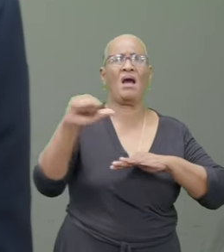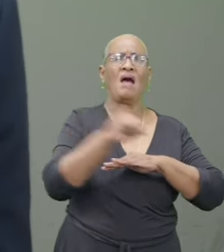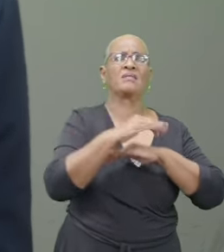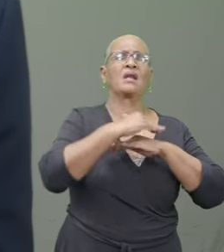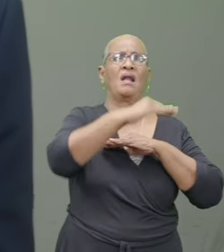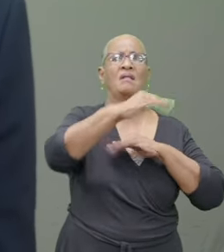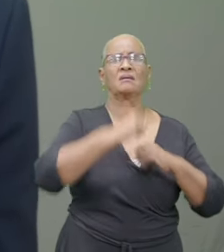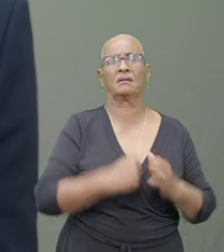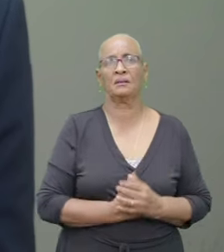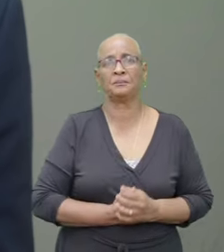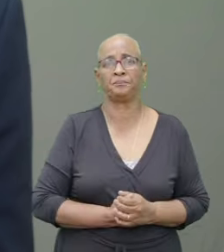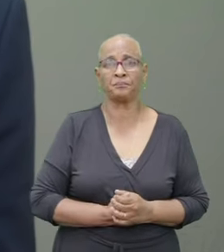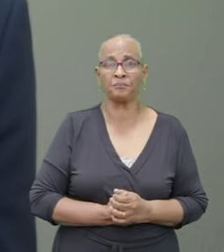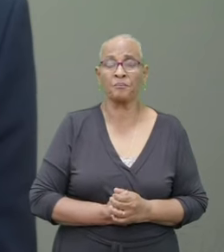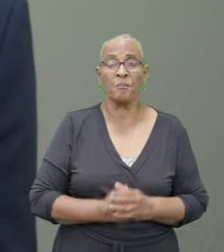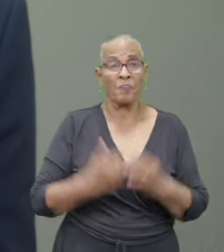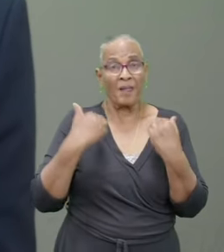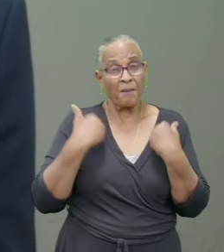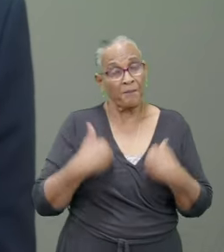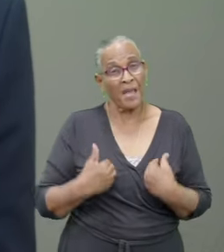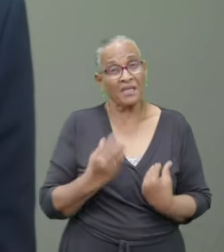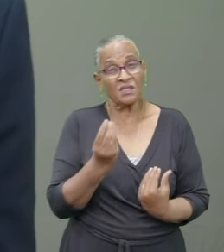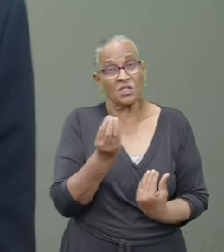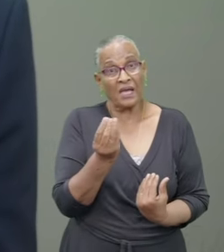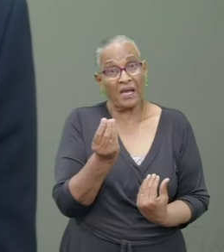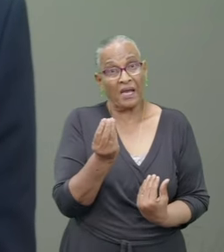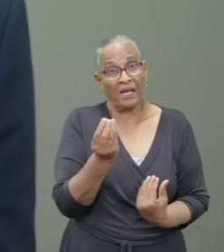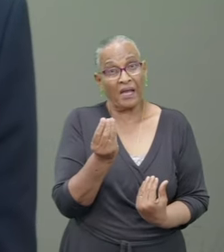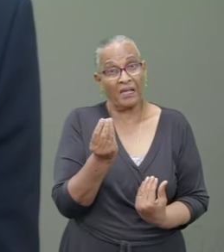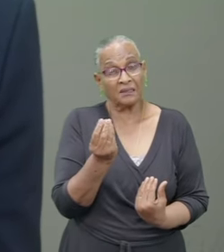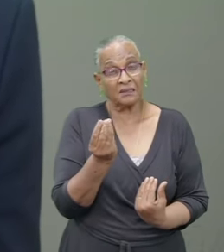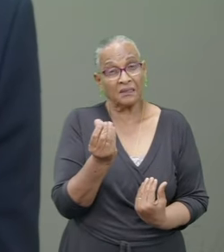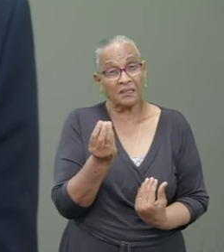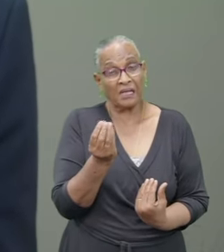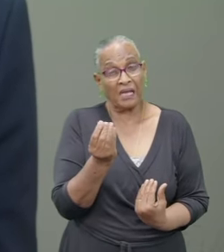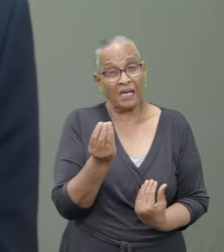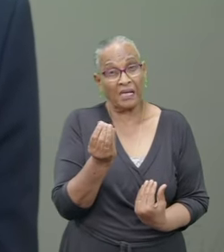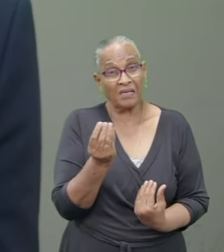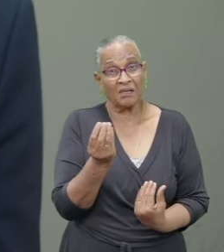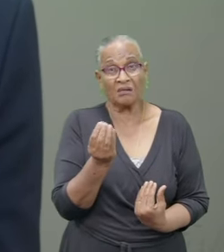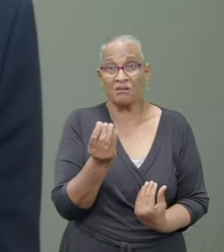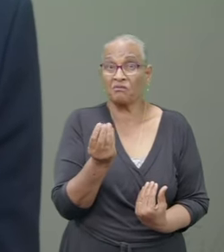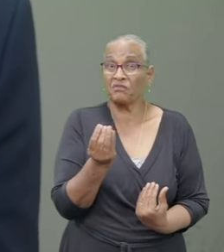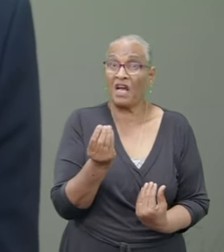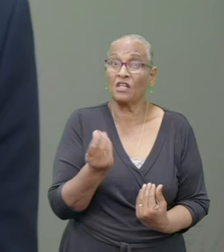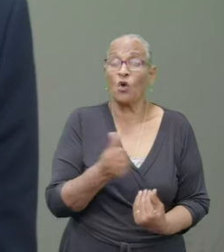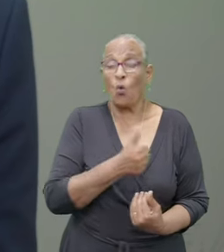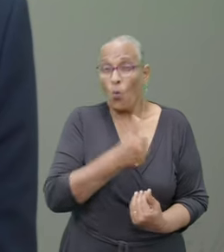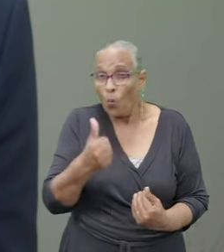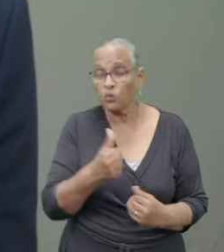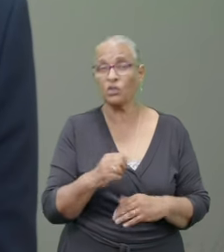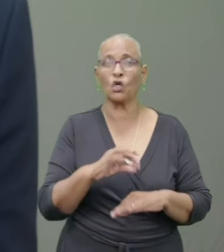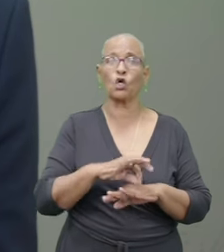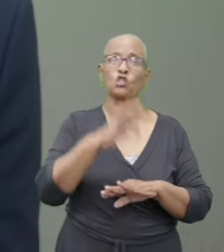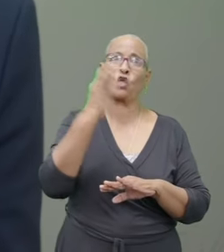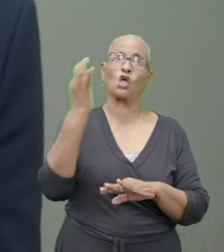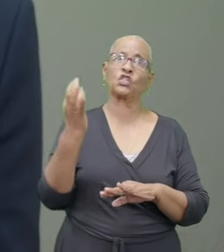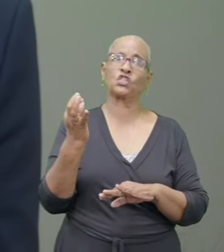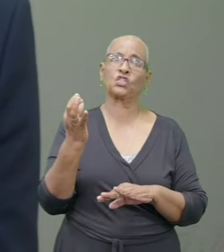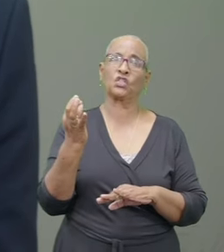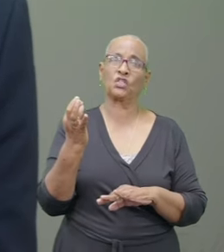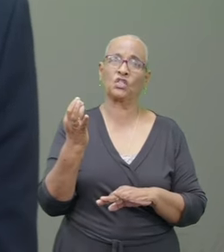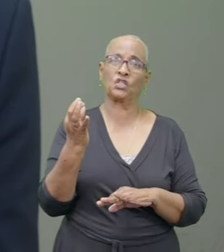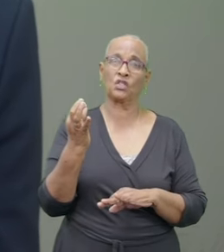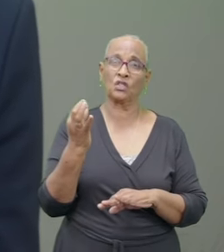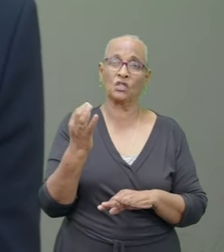staat zijn budgetair zwaar te investeren in het opzetten van robuuste gezondheidssystemen, heel veel geld